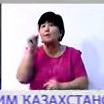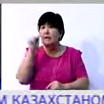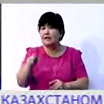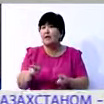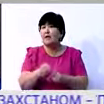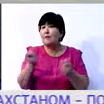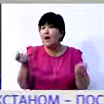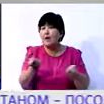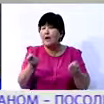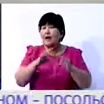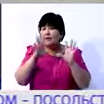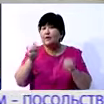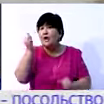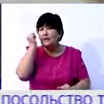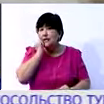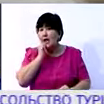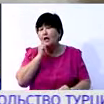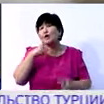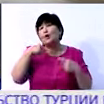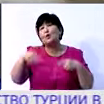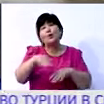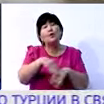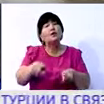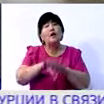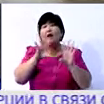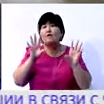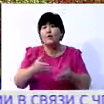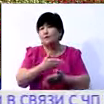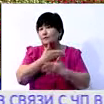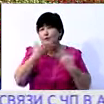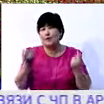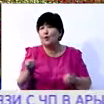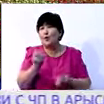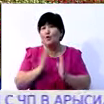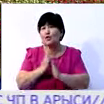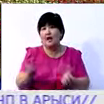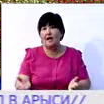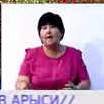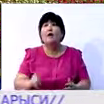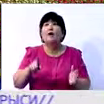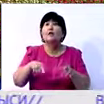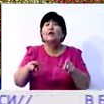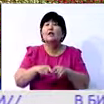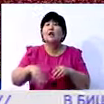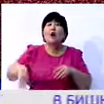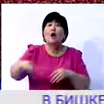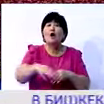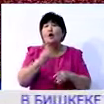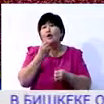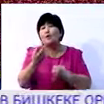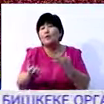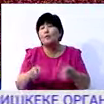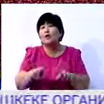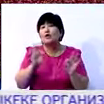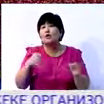самая малость. В основном старые. На других улицах и вовсе ни кустика. В основном в городе доминируют клумбы и газоны. Ничего